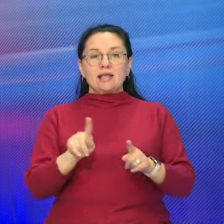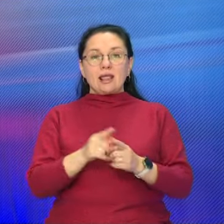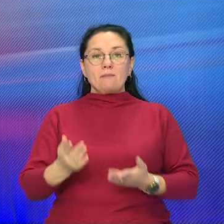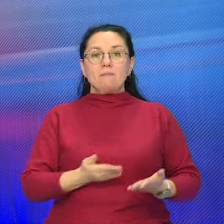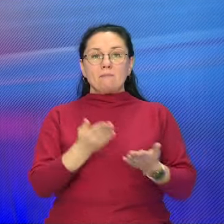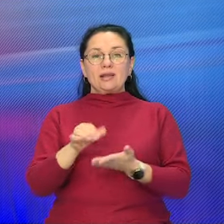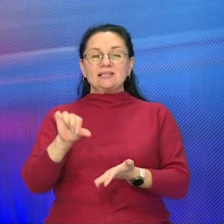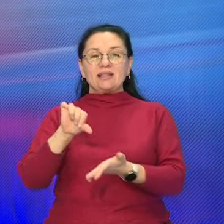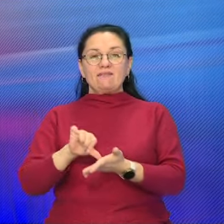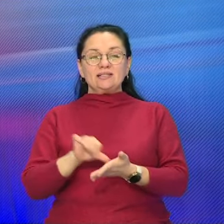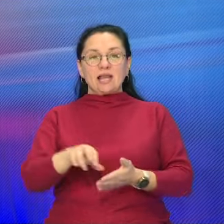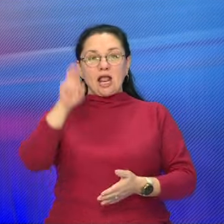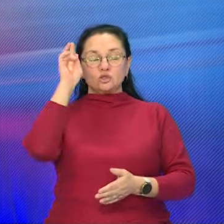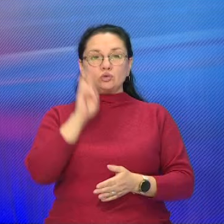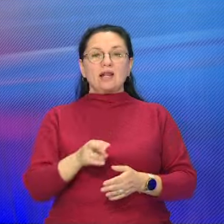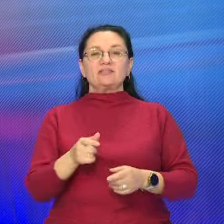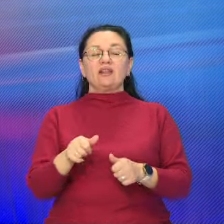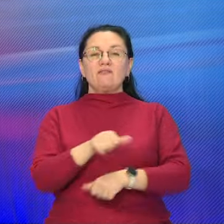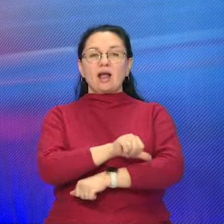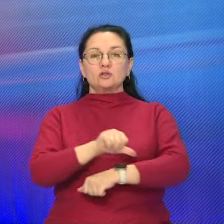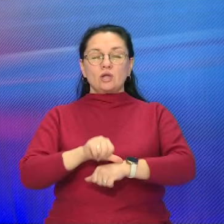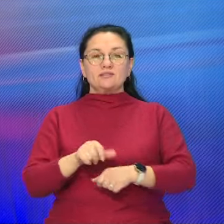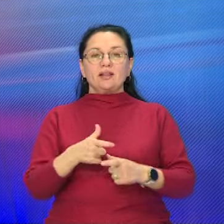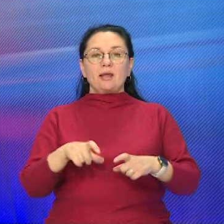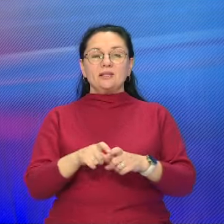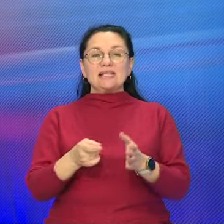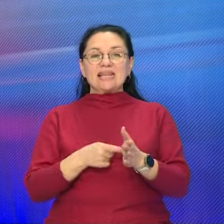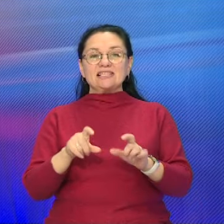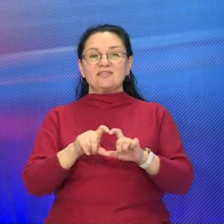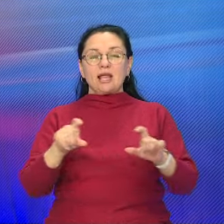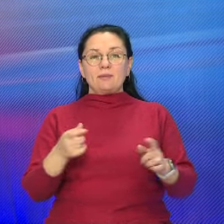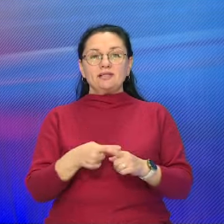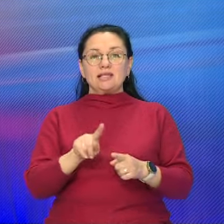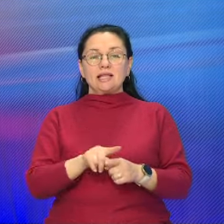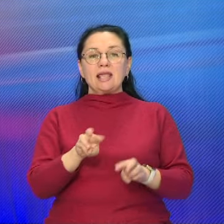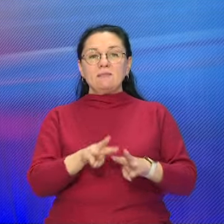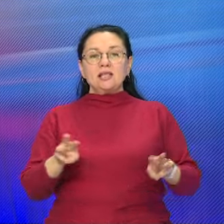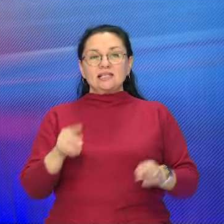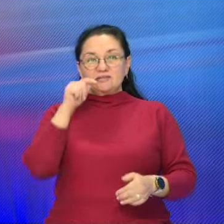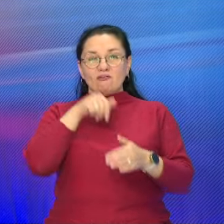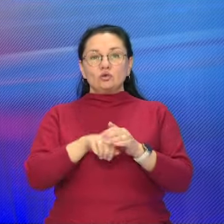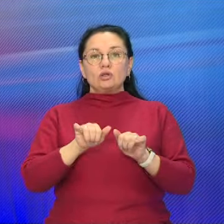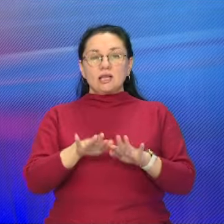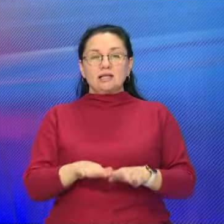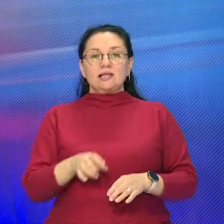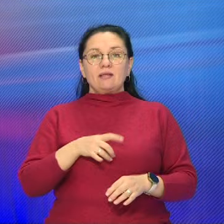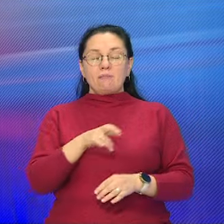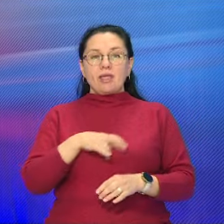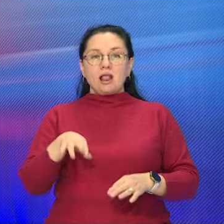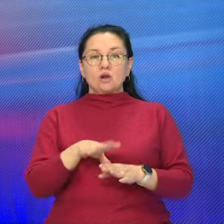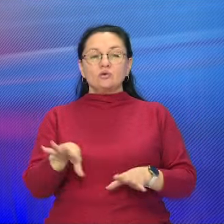прадстаўнікамі Дзяржпагранкамітэта, Генеральнай пракуратуры, Следчага камітэта і Міністэрства ўнутраных спраў Беларусі.